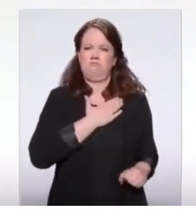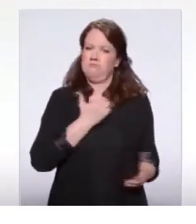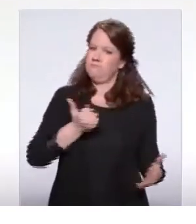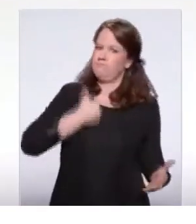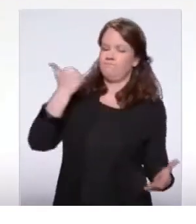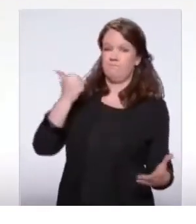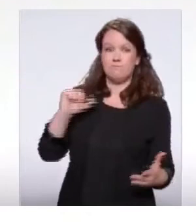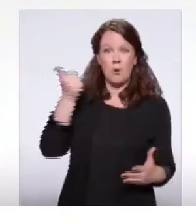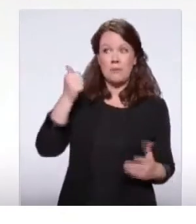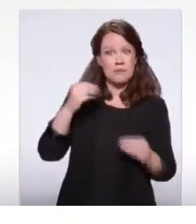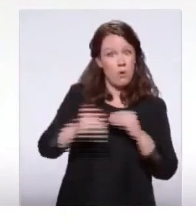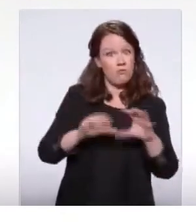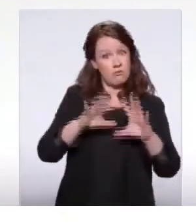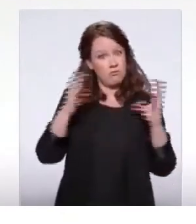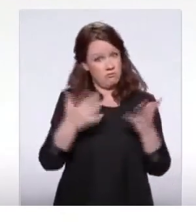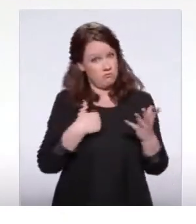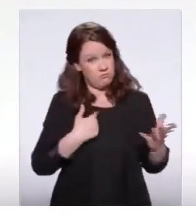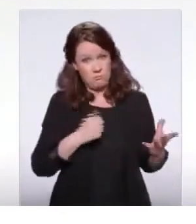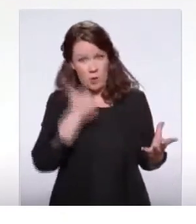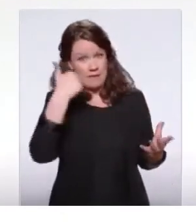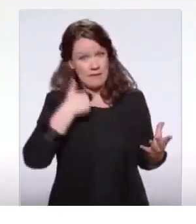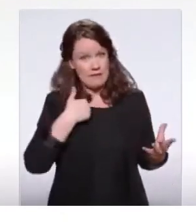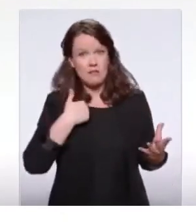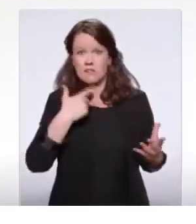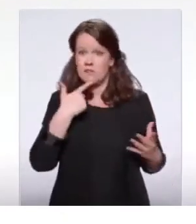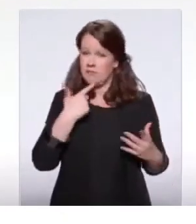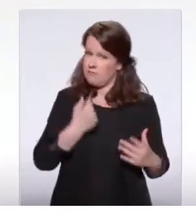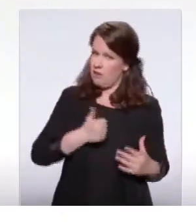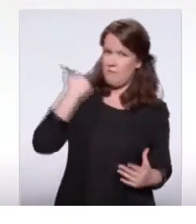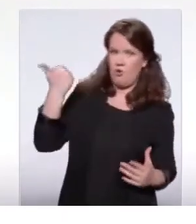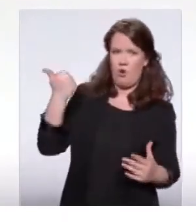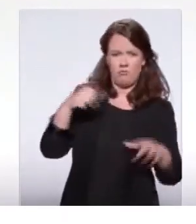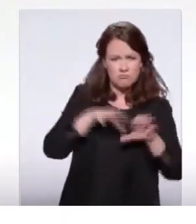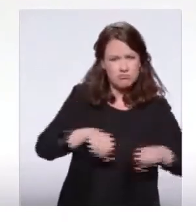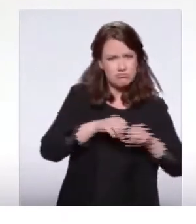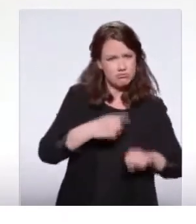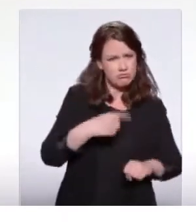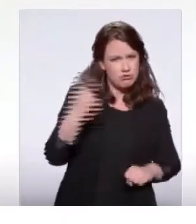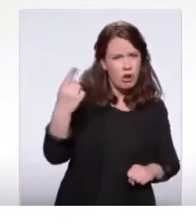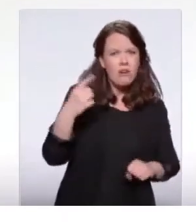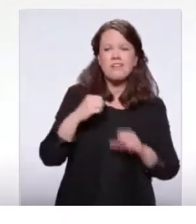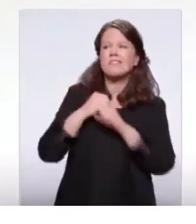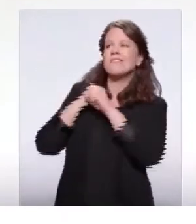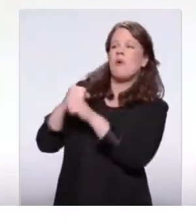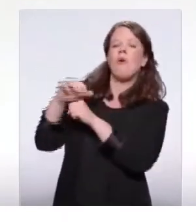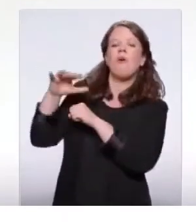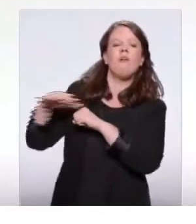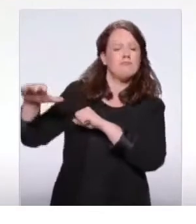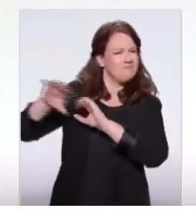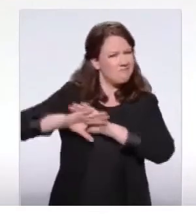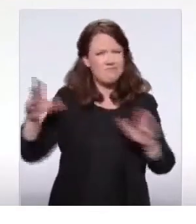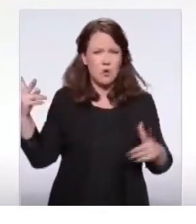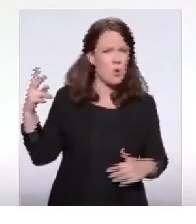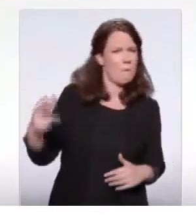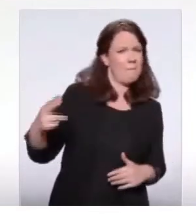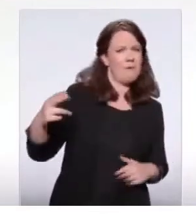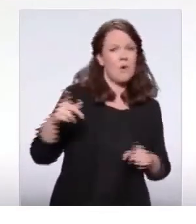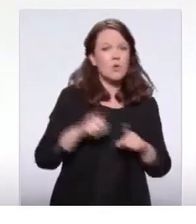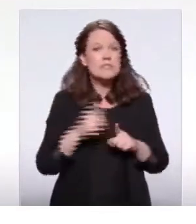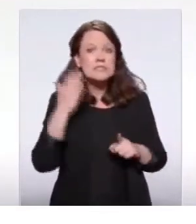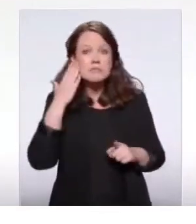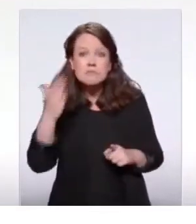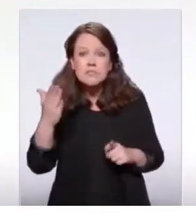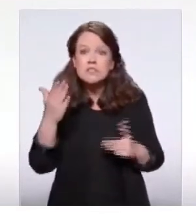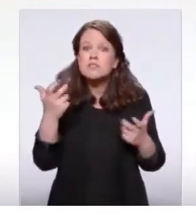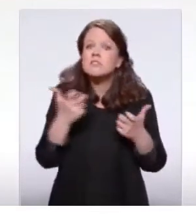faut des doses supplémentaires, nous ne dépendrons plus des autres, c'est garantir aussi la production de nouveaux vaccins s'il y avait à